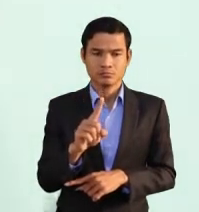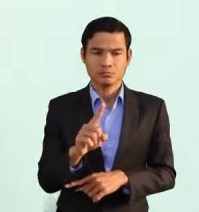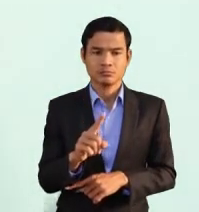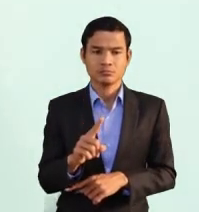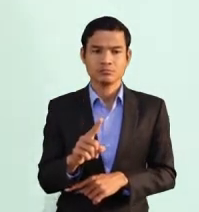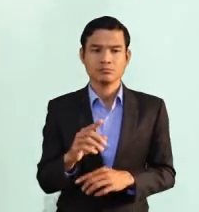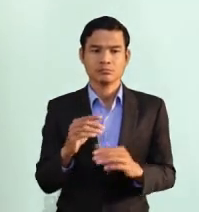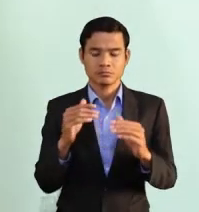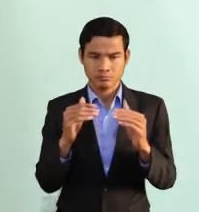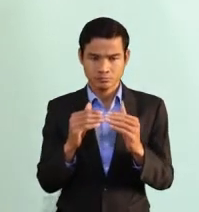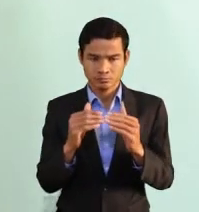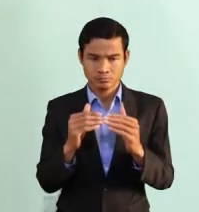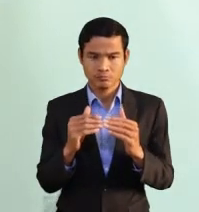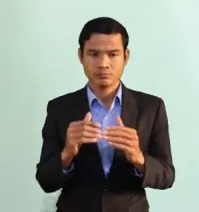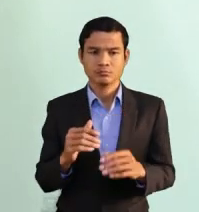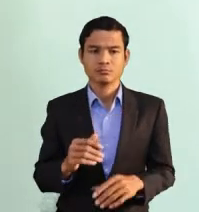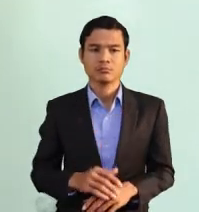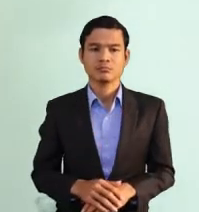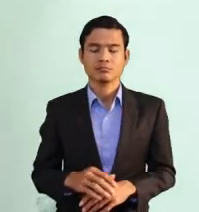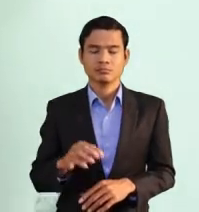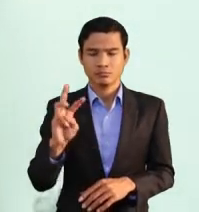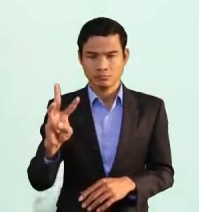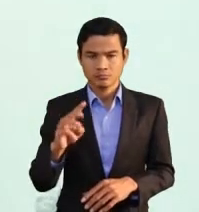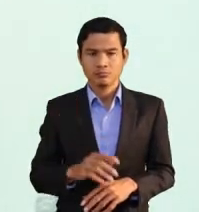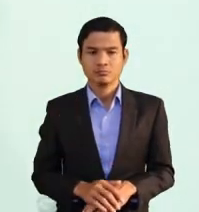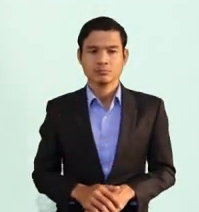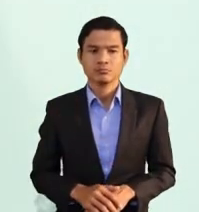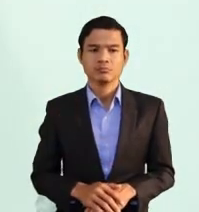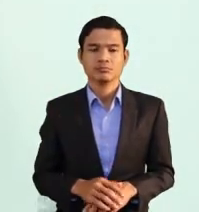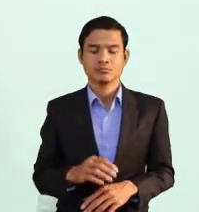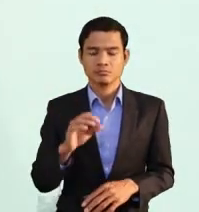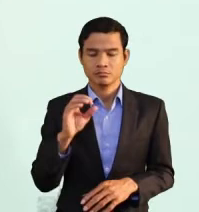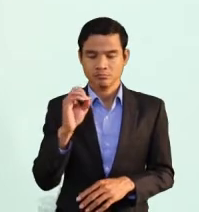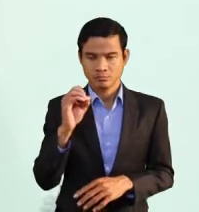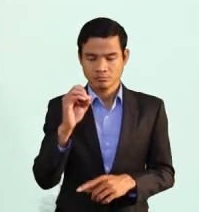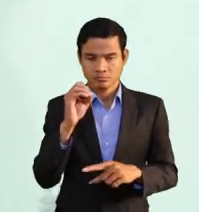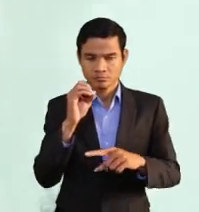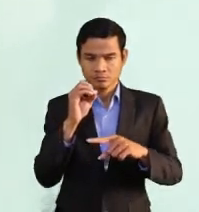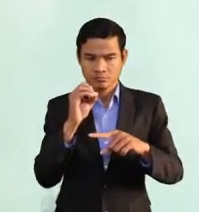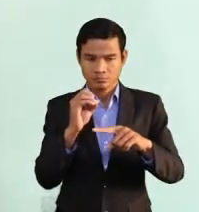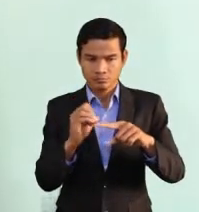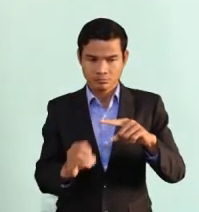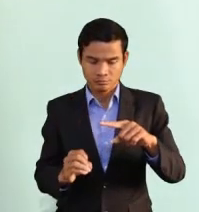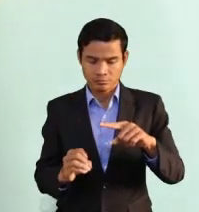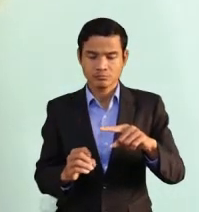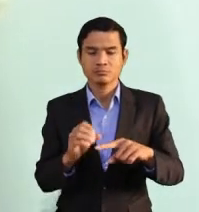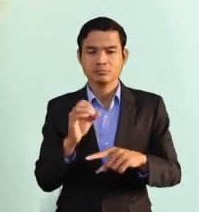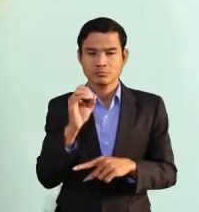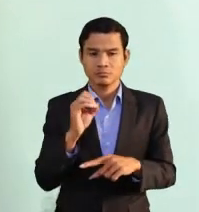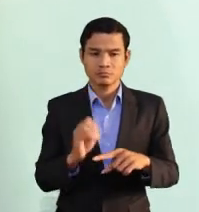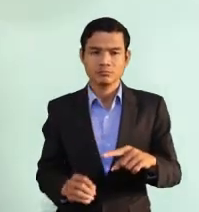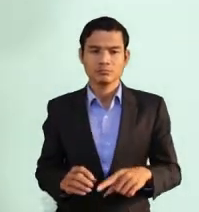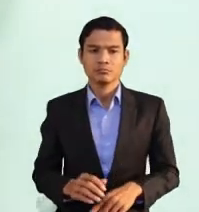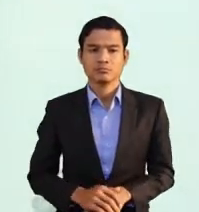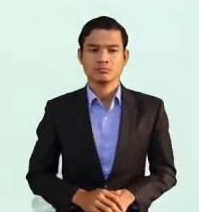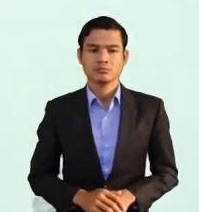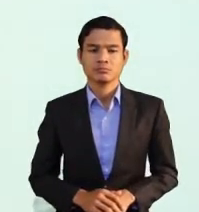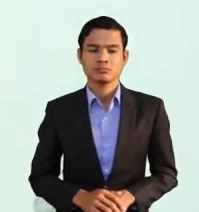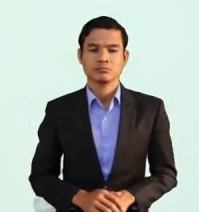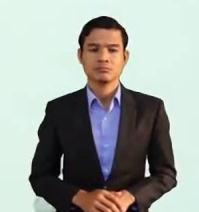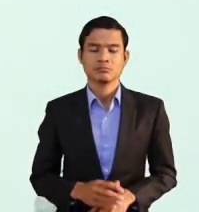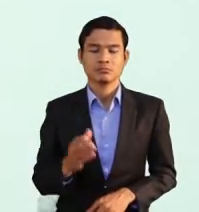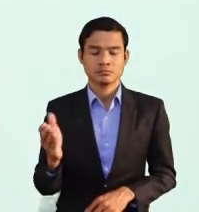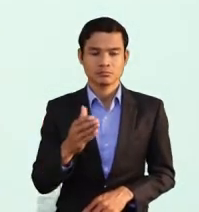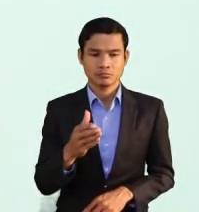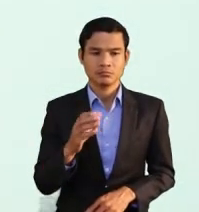muối cứ mà nâng bầy chà hai xóm cứ dương tùm tùm lẹ gió tay mà đòn màu nó